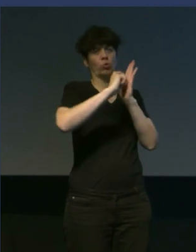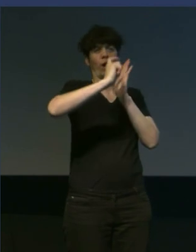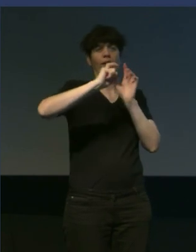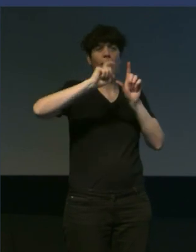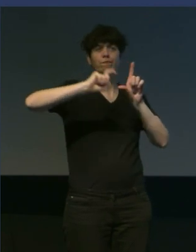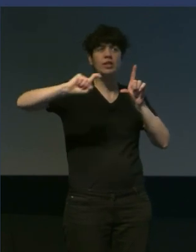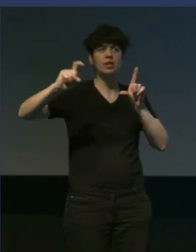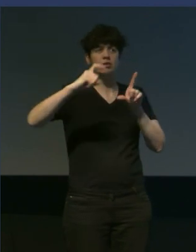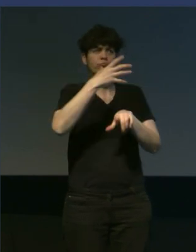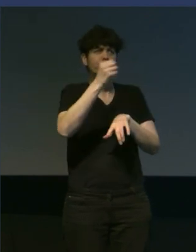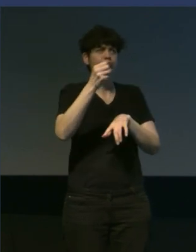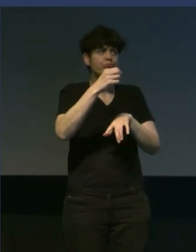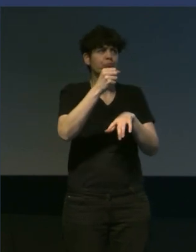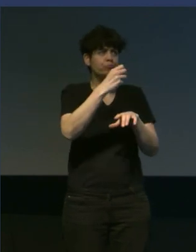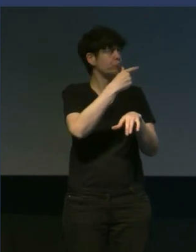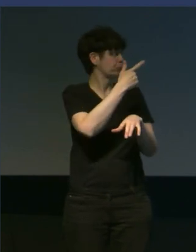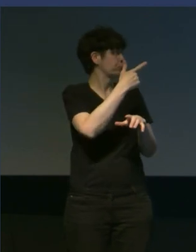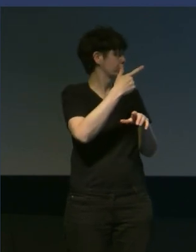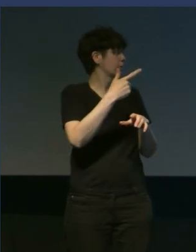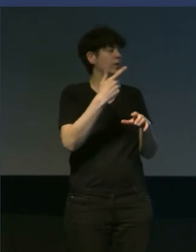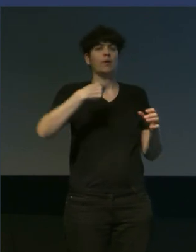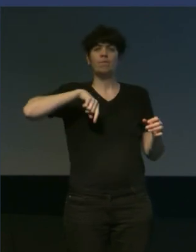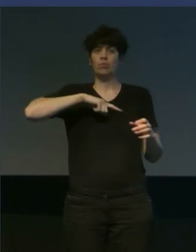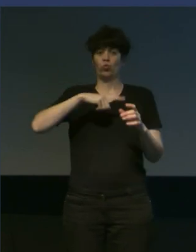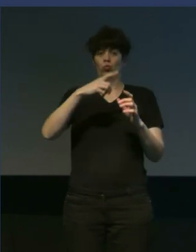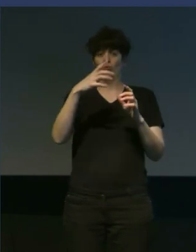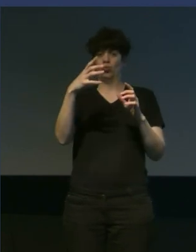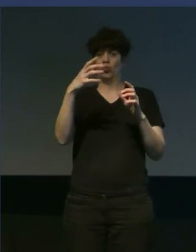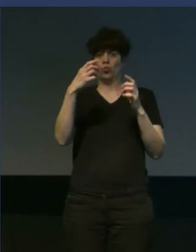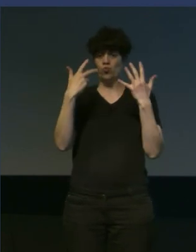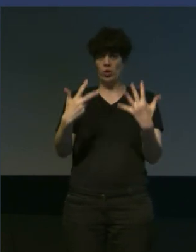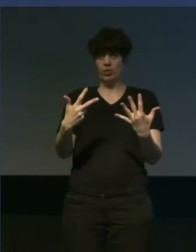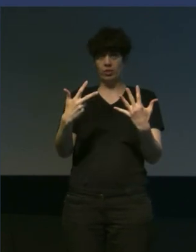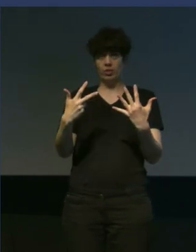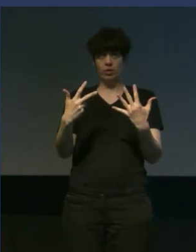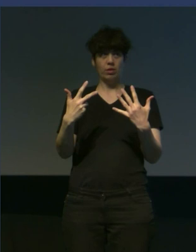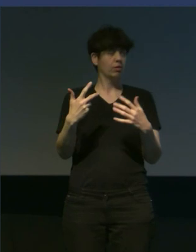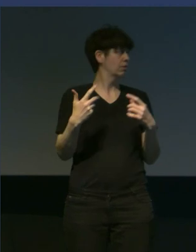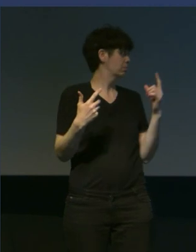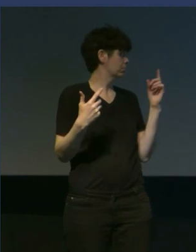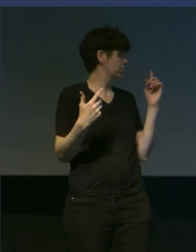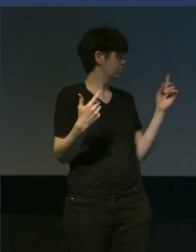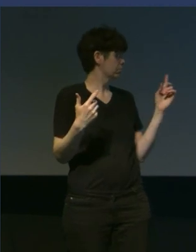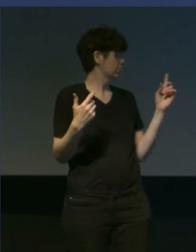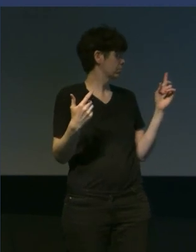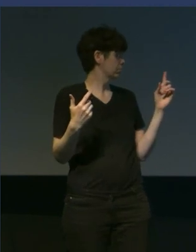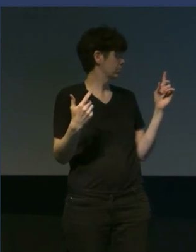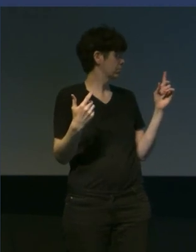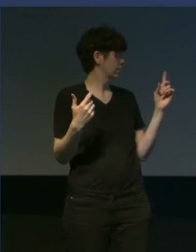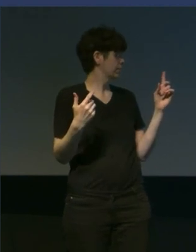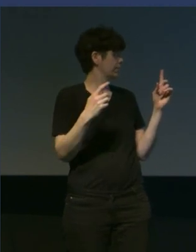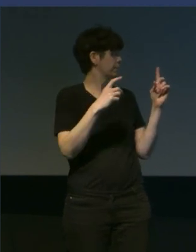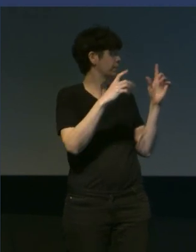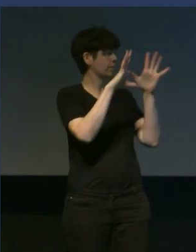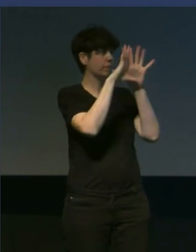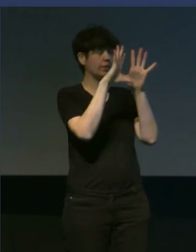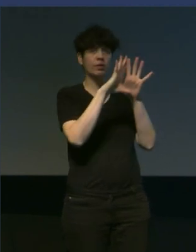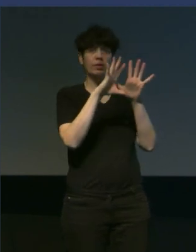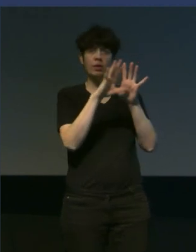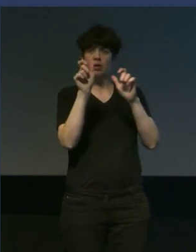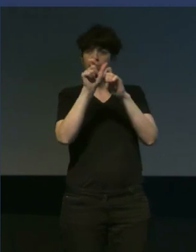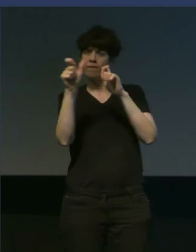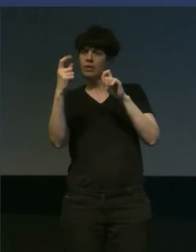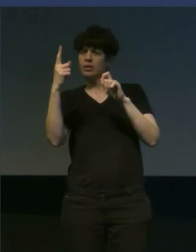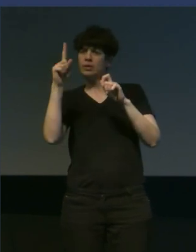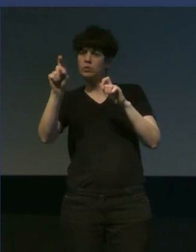ça. Et donc, on en a pris huit. Et nous, juste à côté, vous avez les questions que nous, on a abordées.